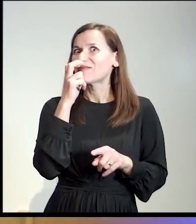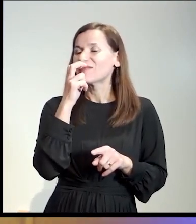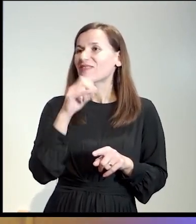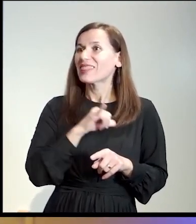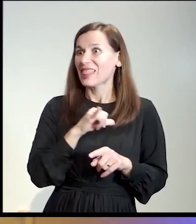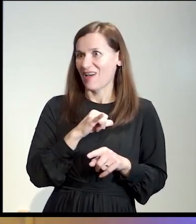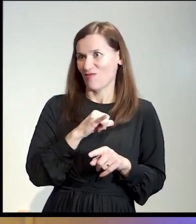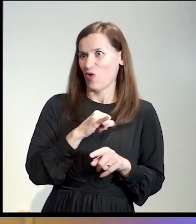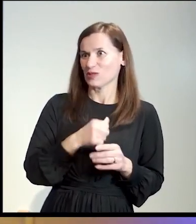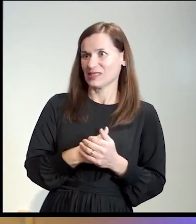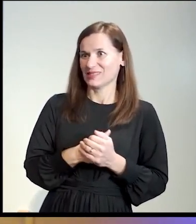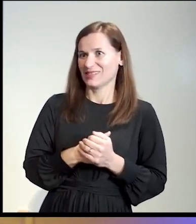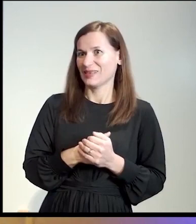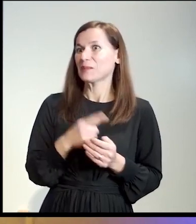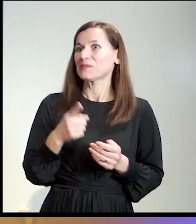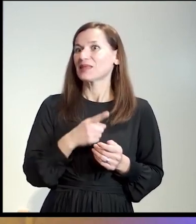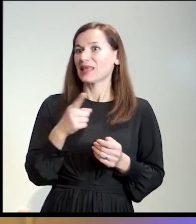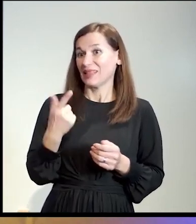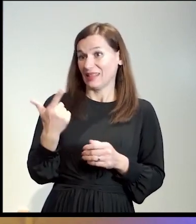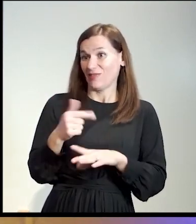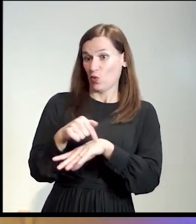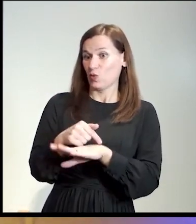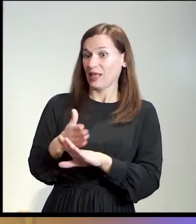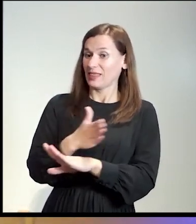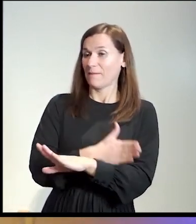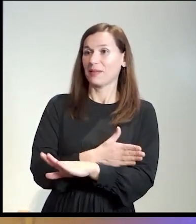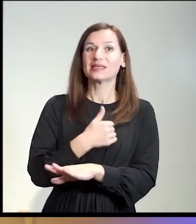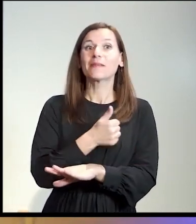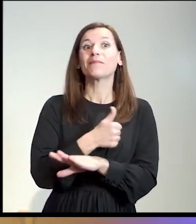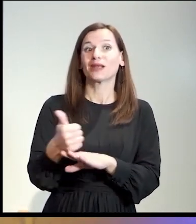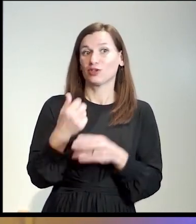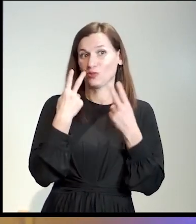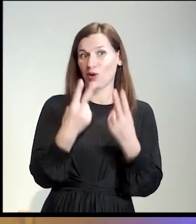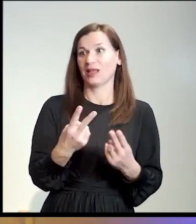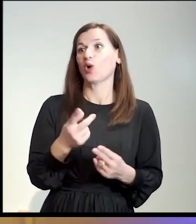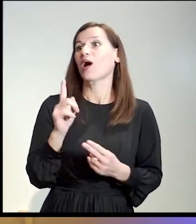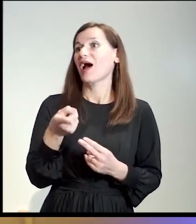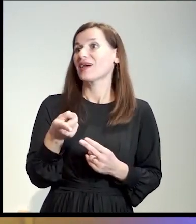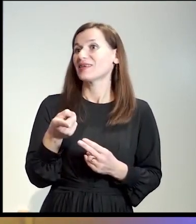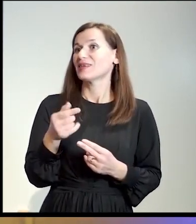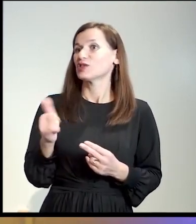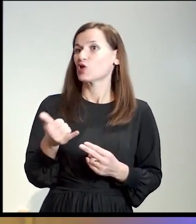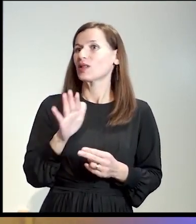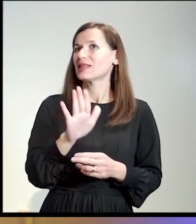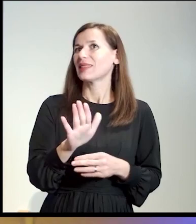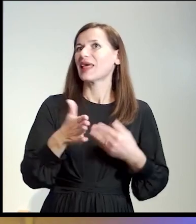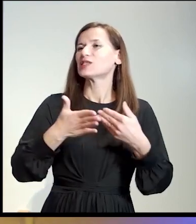In zdaj, dve uri nazaj, sem prvič pogledal, kaj so njene